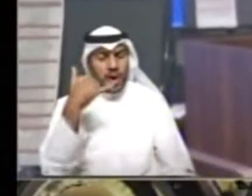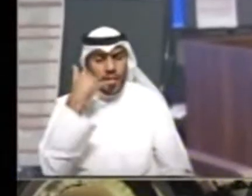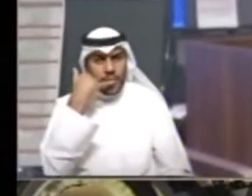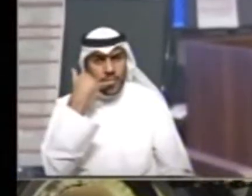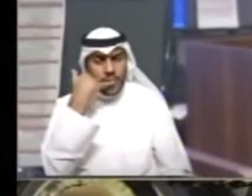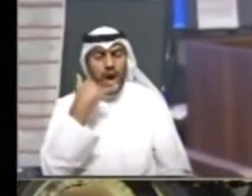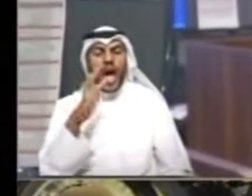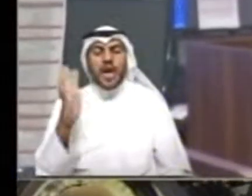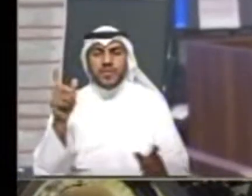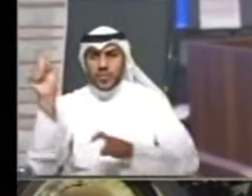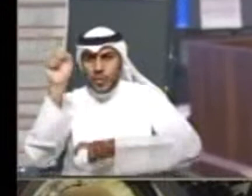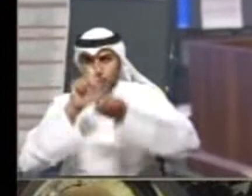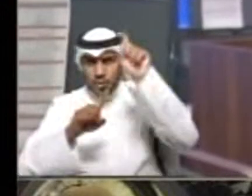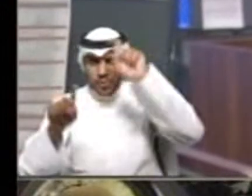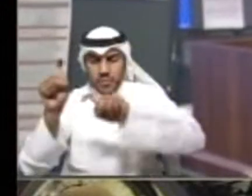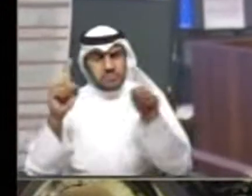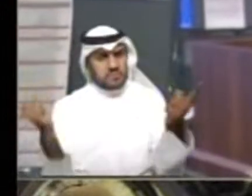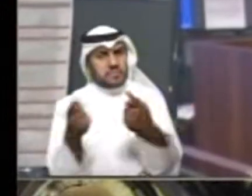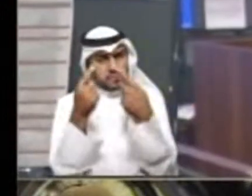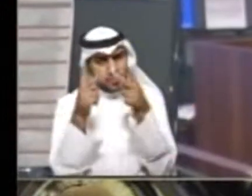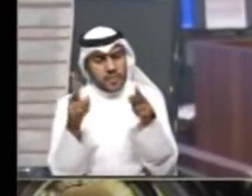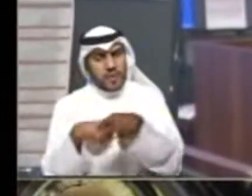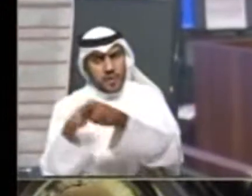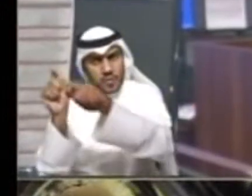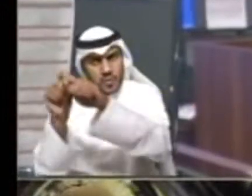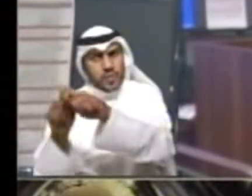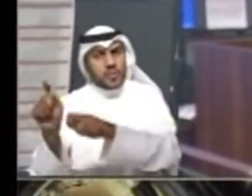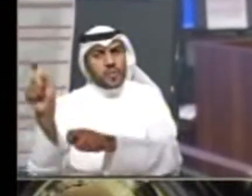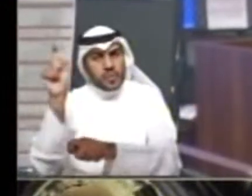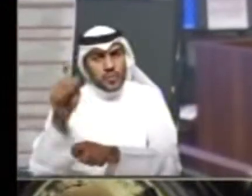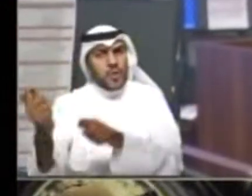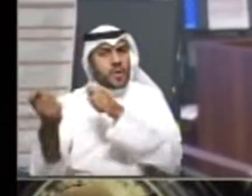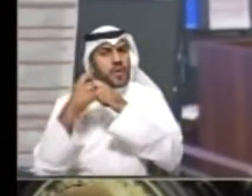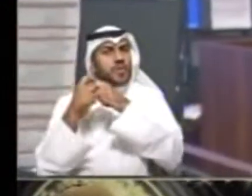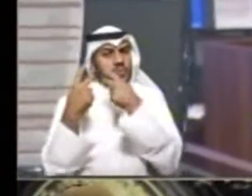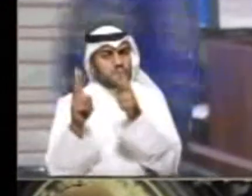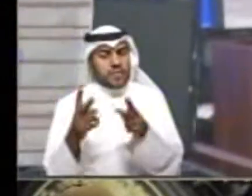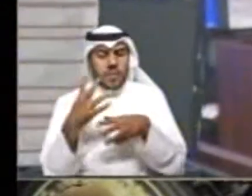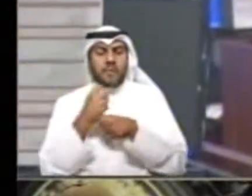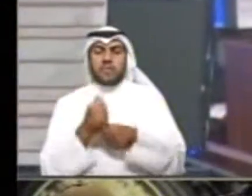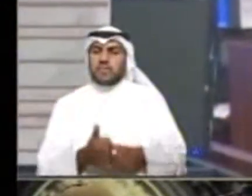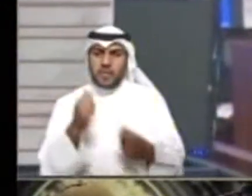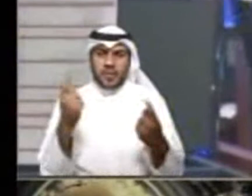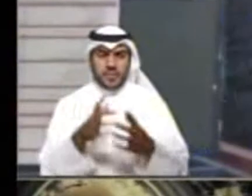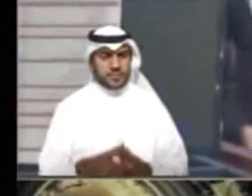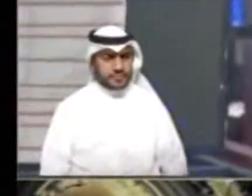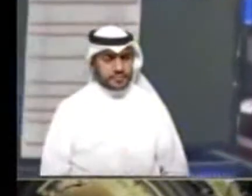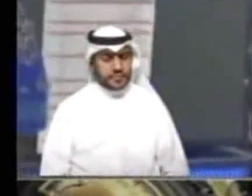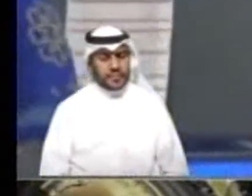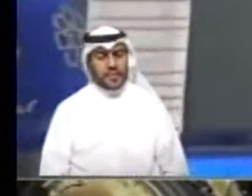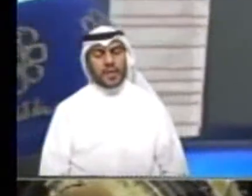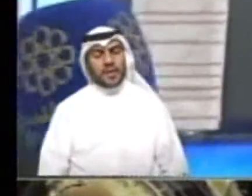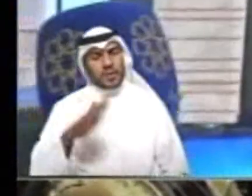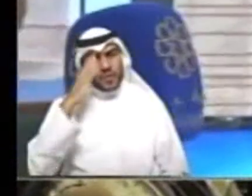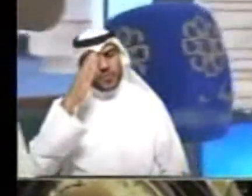أي استفسار، عندك شباب موجودين ممكن ينصحونك لتكون في وضع آمن وسليم. الرائد بدر الملا